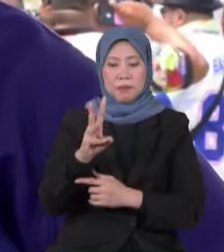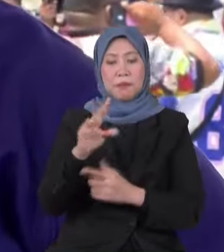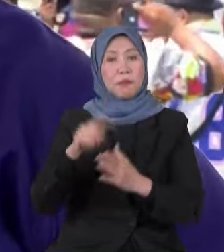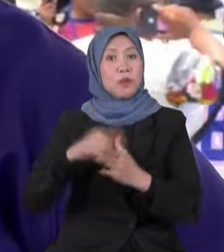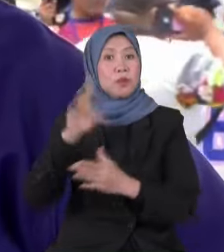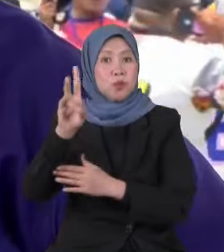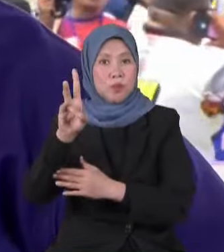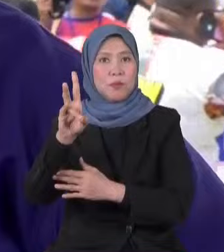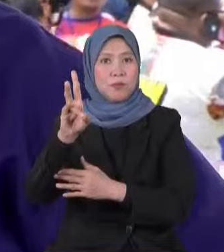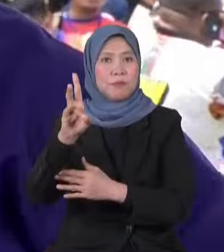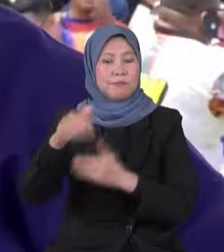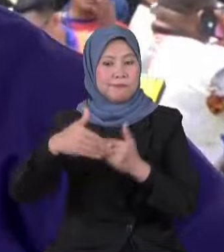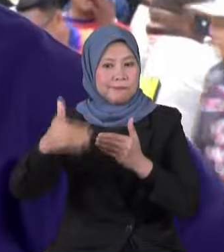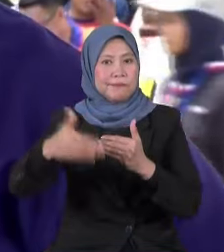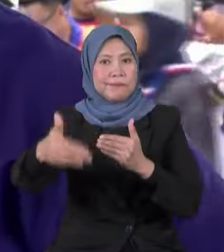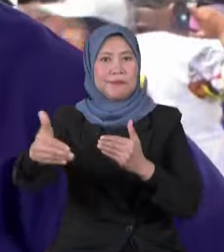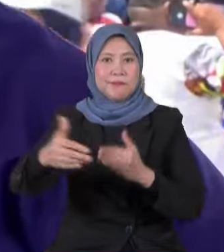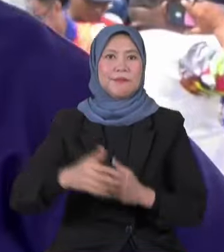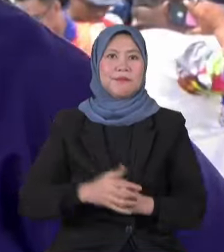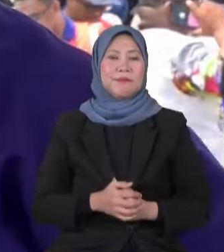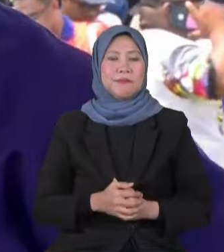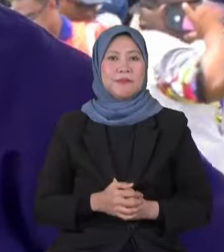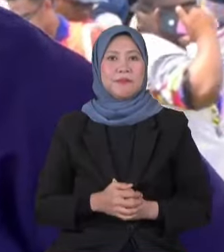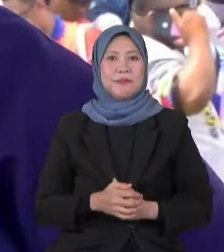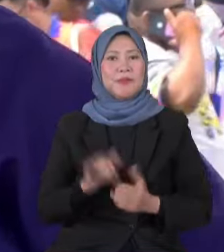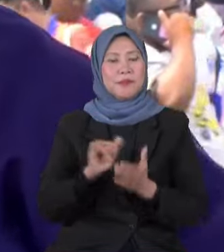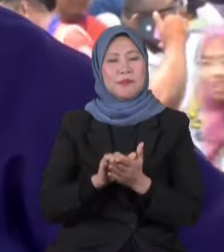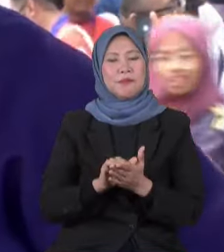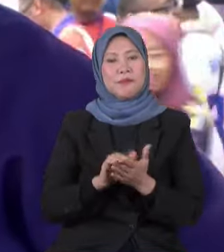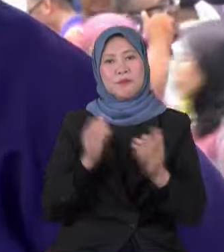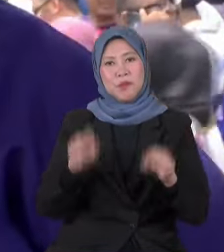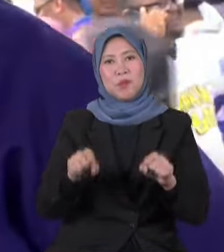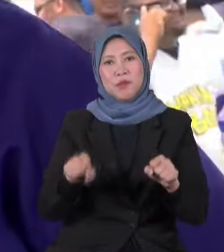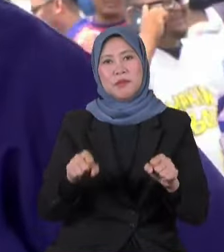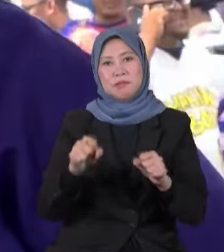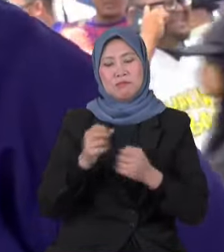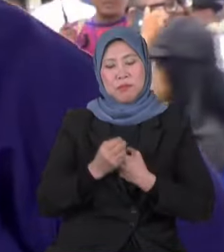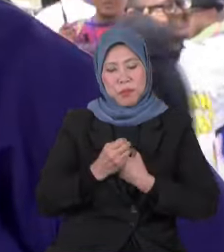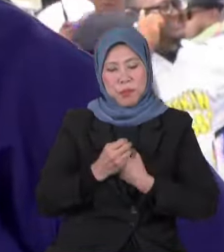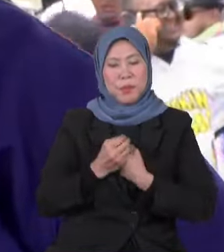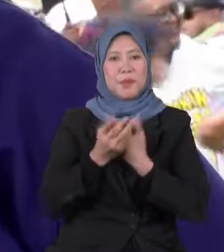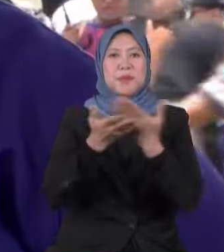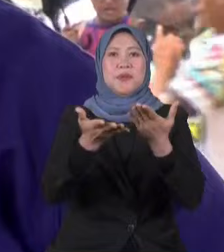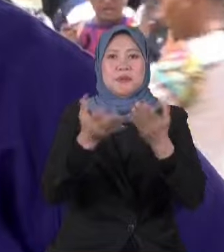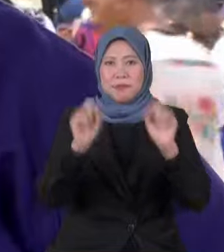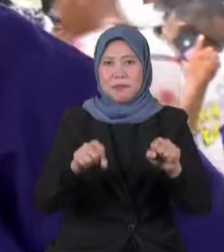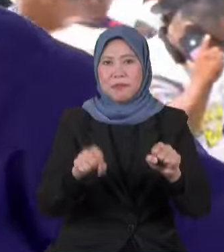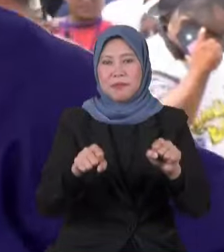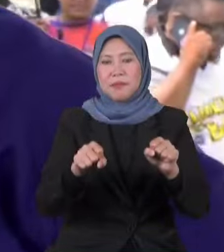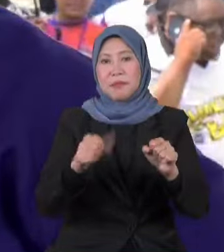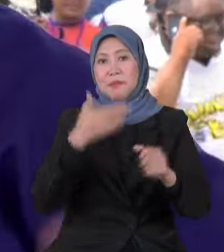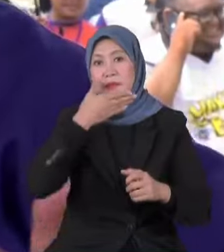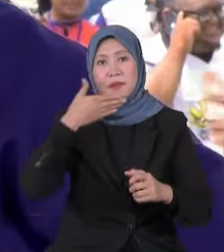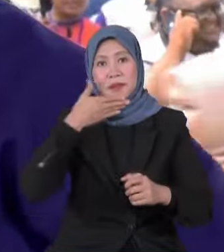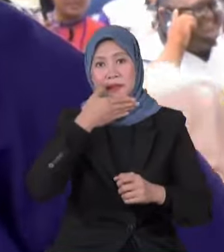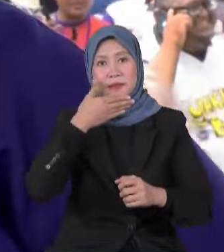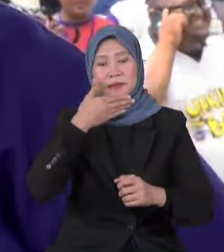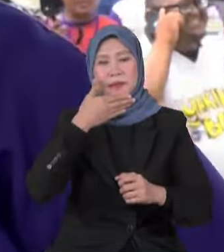ini. Kalau tak ada arah melintang lah. Itu antara platform-platform yang belia-belia kita di luar sana